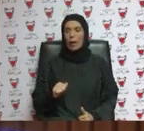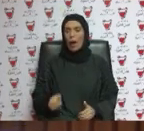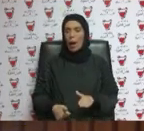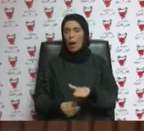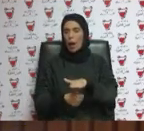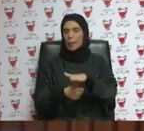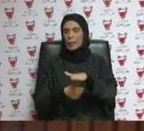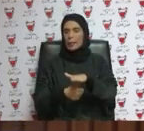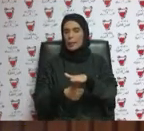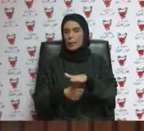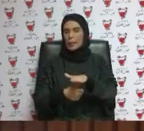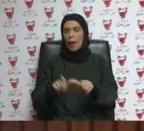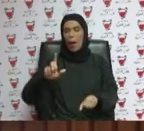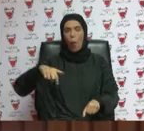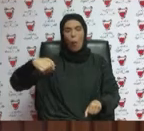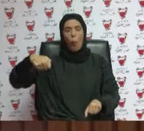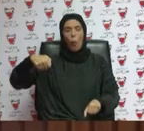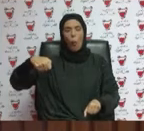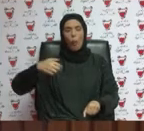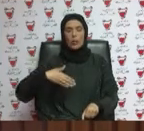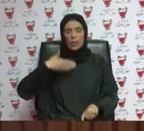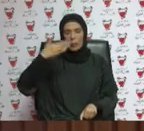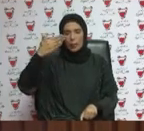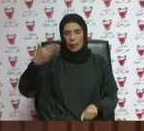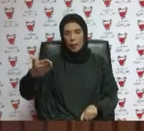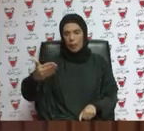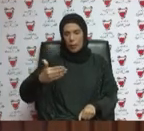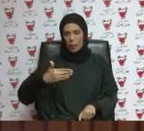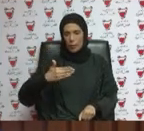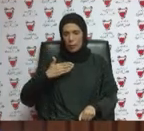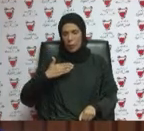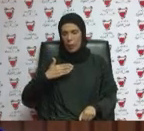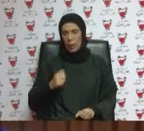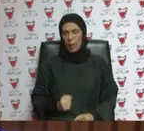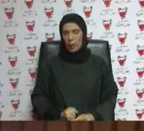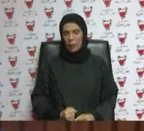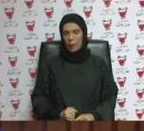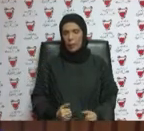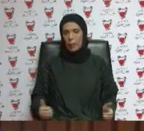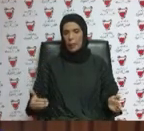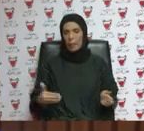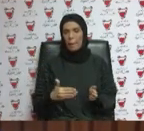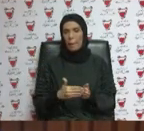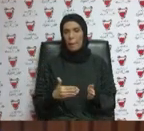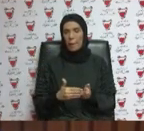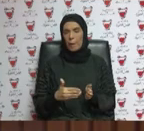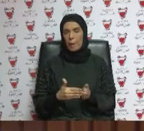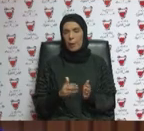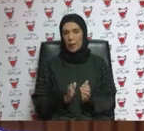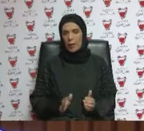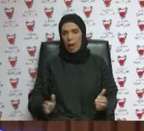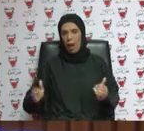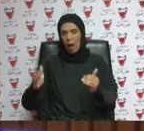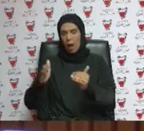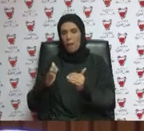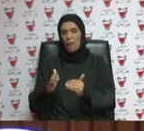مجلس الوزراء، والرؤية المستقبلية والاستباقية التي حدثت مؤخرا، وإلى فريق البحرين